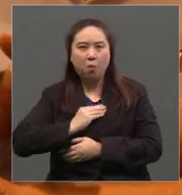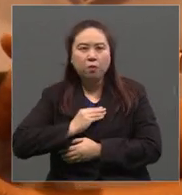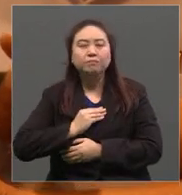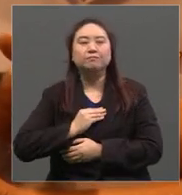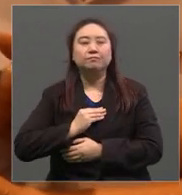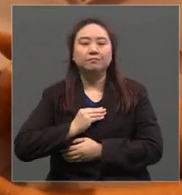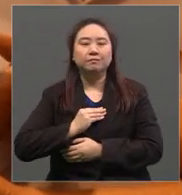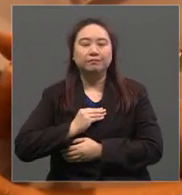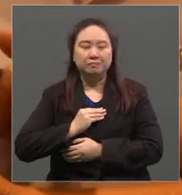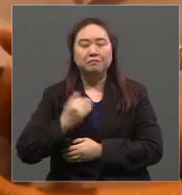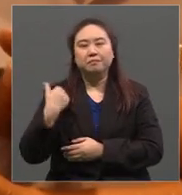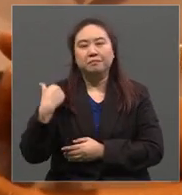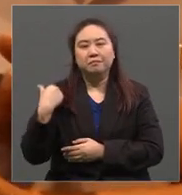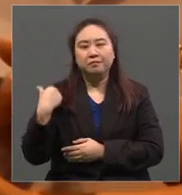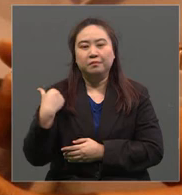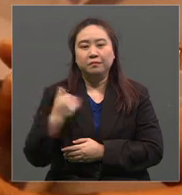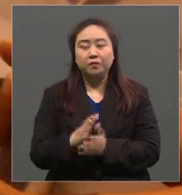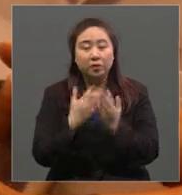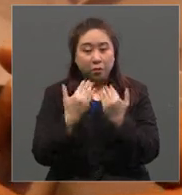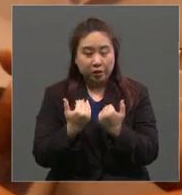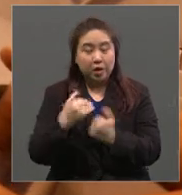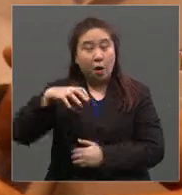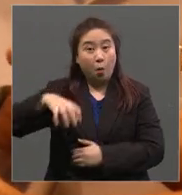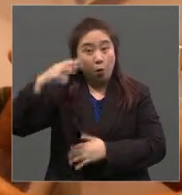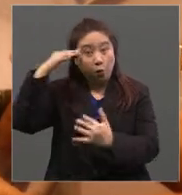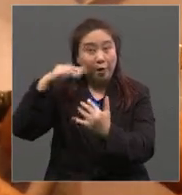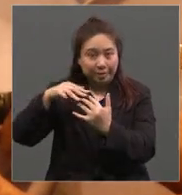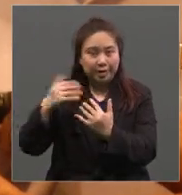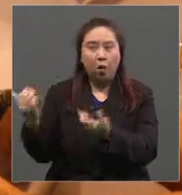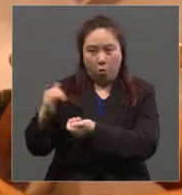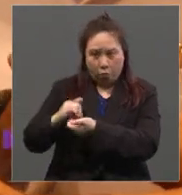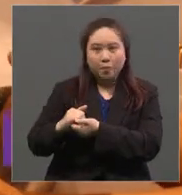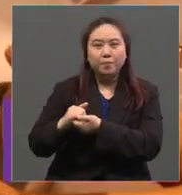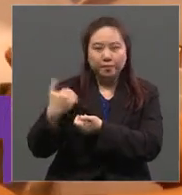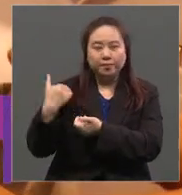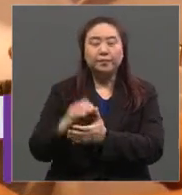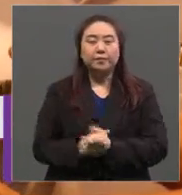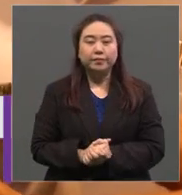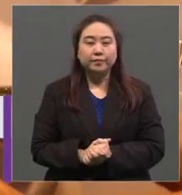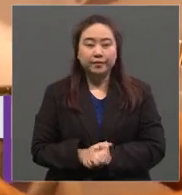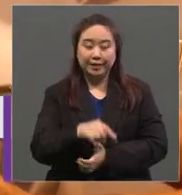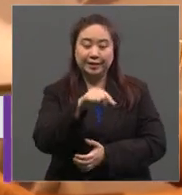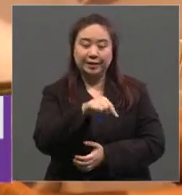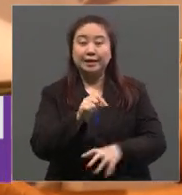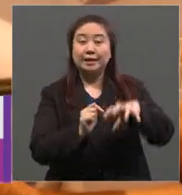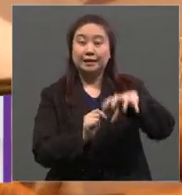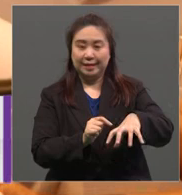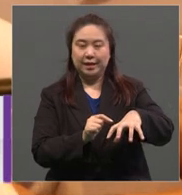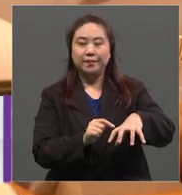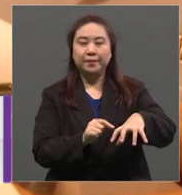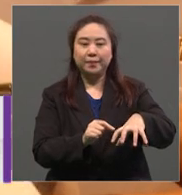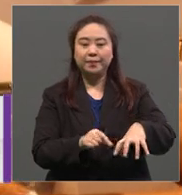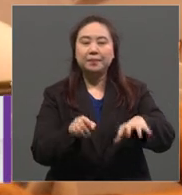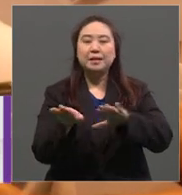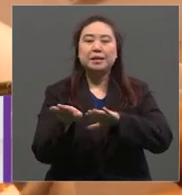องตื่นตกใจนะครับเพราะวันนี้กรมสุขภาพจิตก็ได้มาร่วมทีมด้วยครับจริงๆที่นี่ก็เป็นอาคารควอรันทีนเซ็นเตอร์นะครับเ